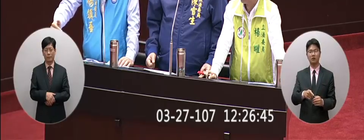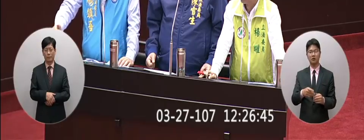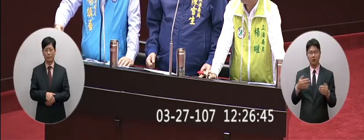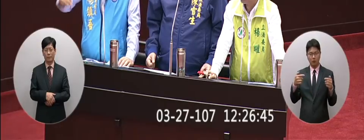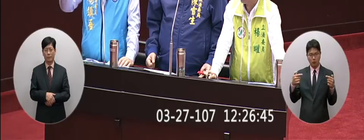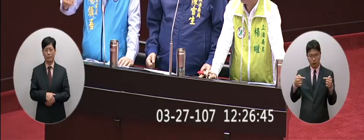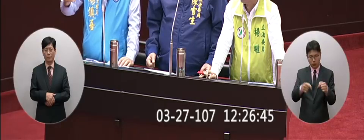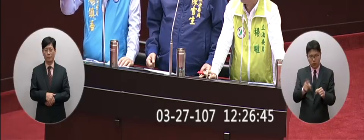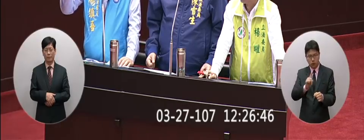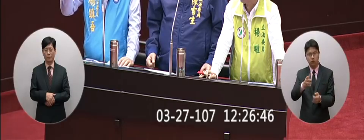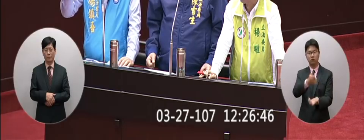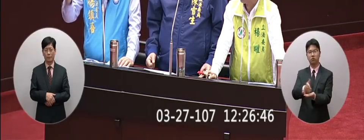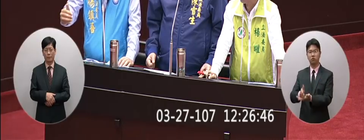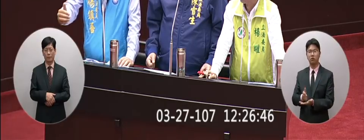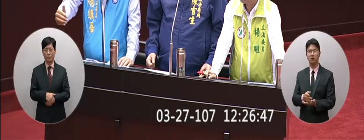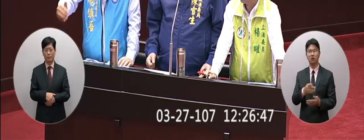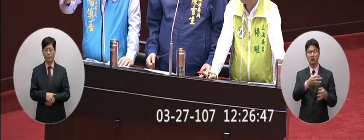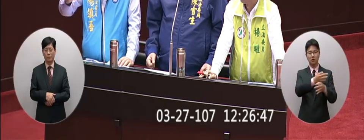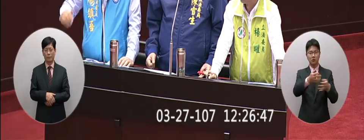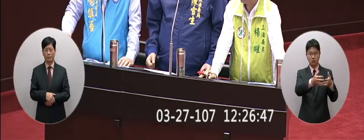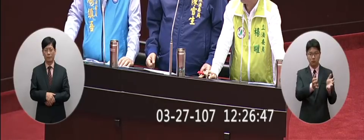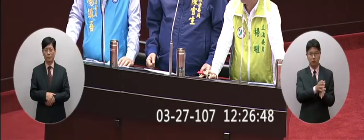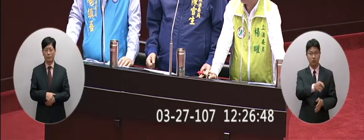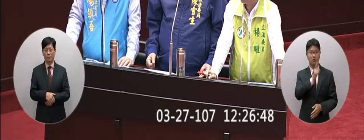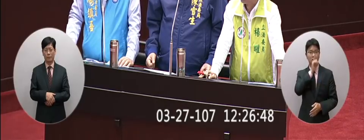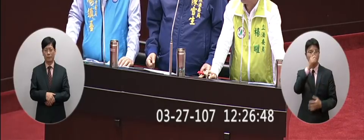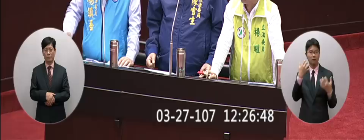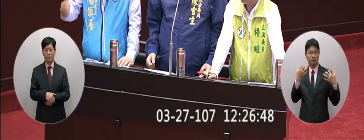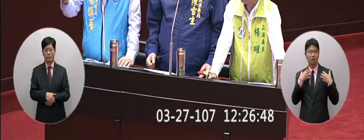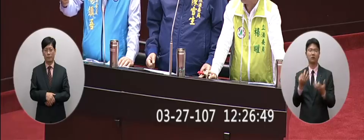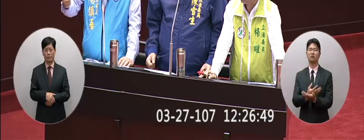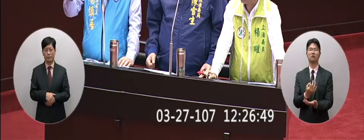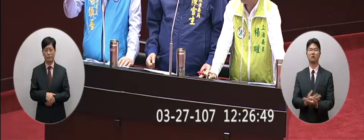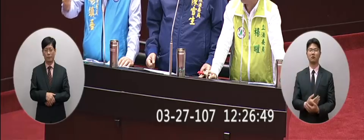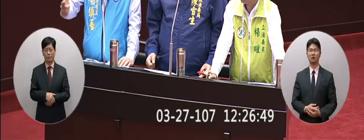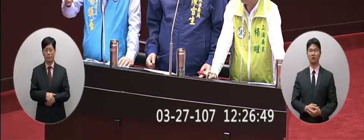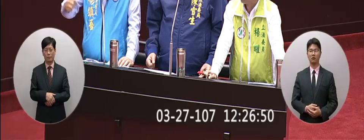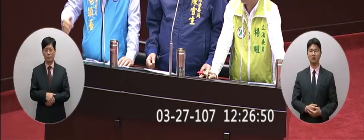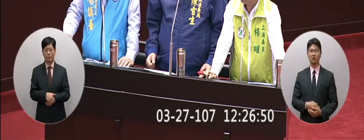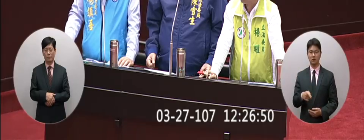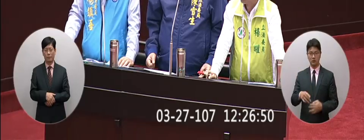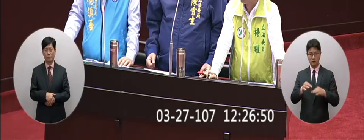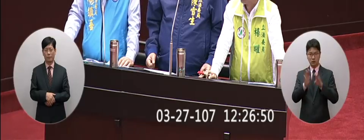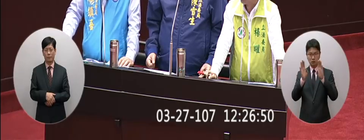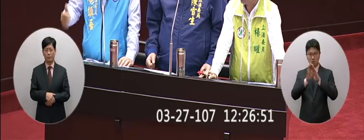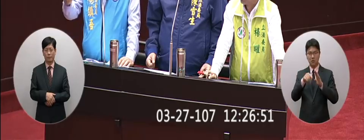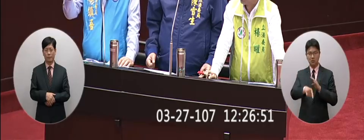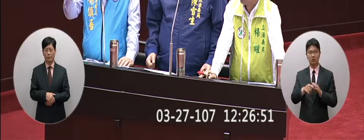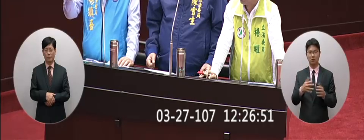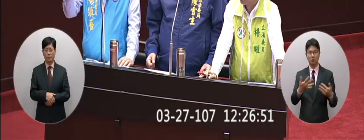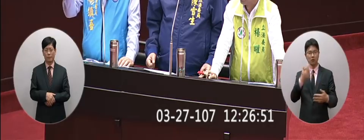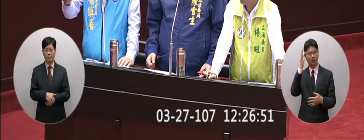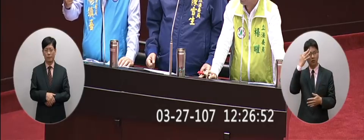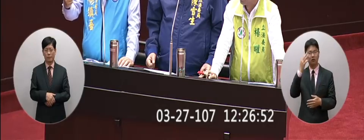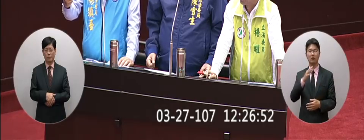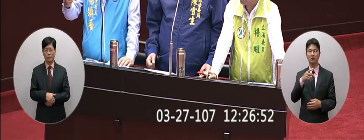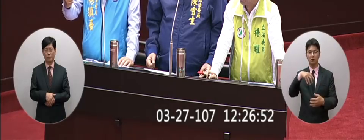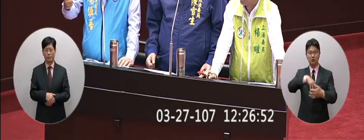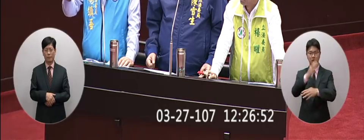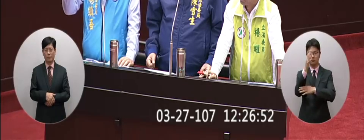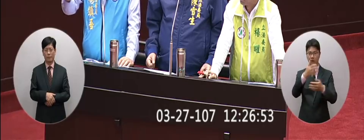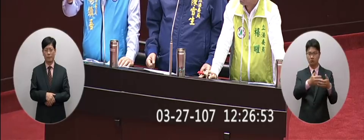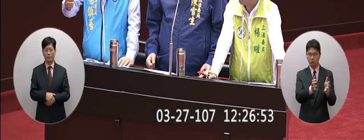化。但是只靠经济部一家的力量是不够的，这个涉及特别是金门的情况非常复杂，它涉及到内